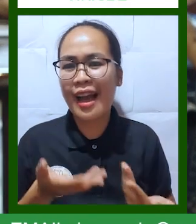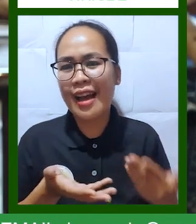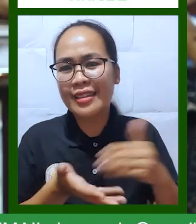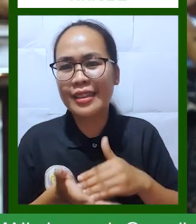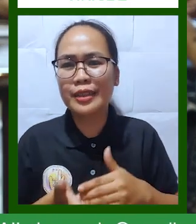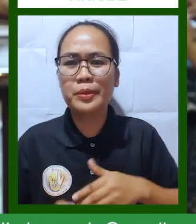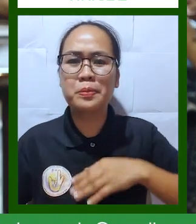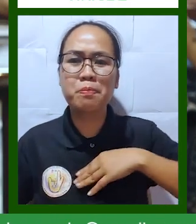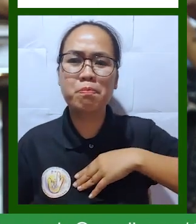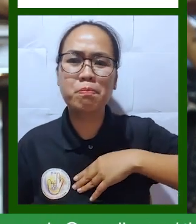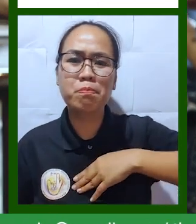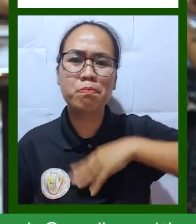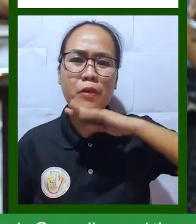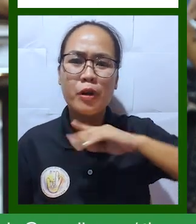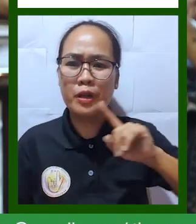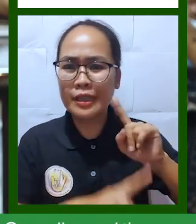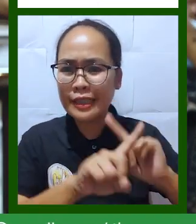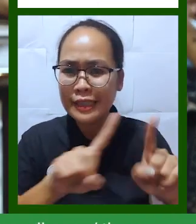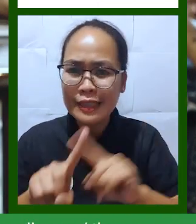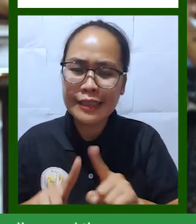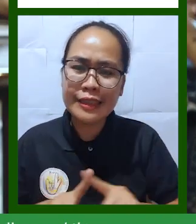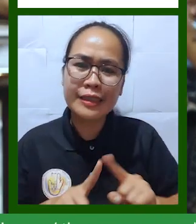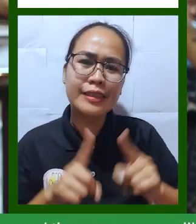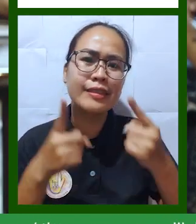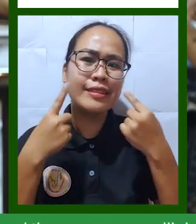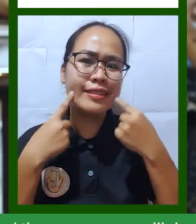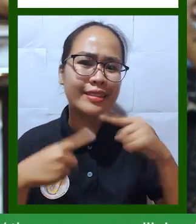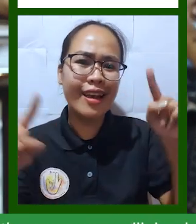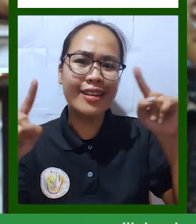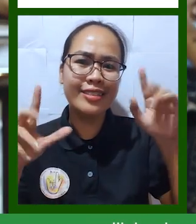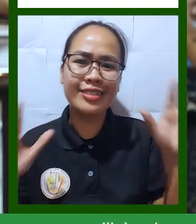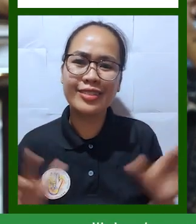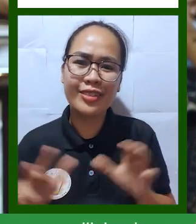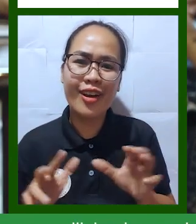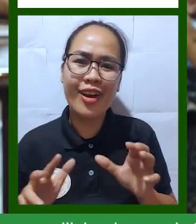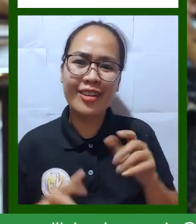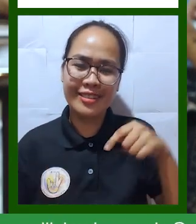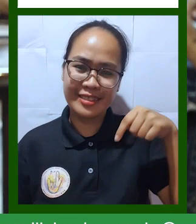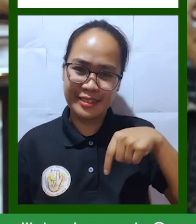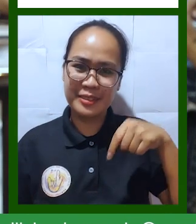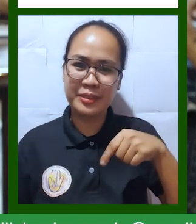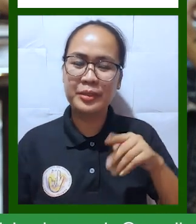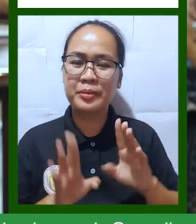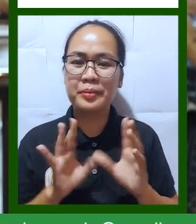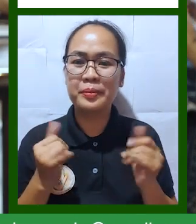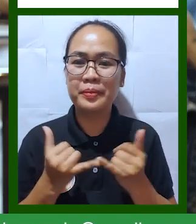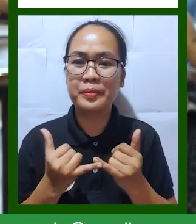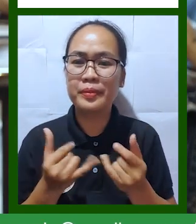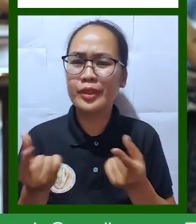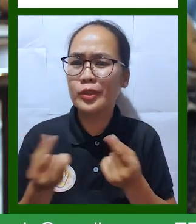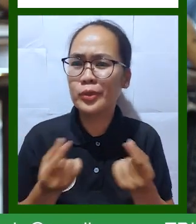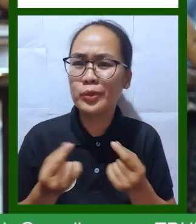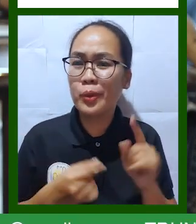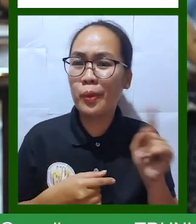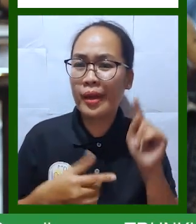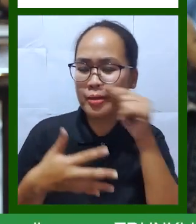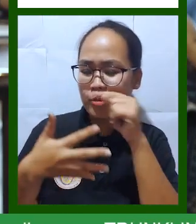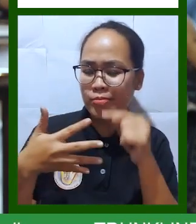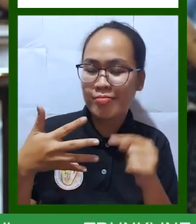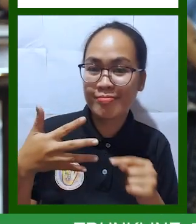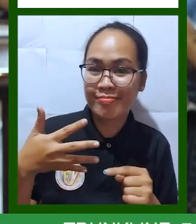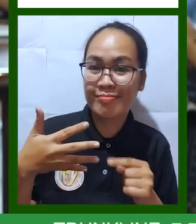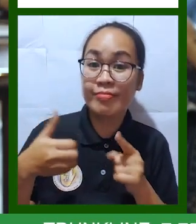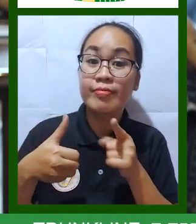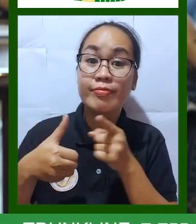na busog na busog sa mga accomplishments, mga kaganapan dito po sa ating barangay. So, ano ba yung mga